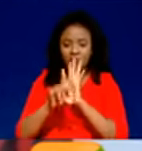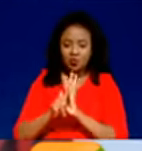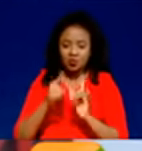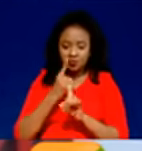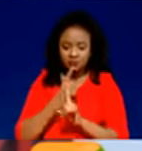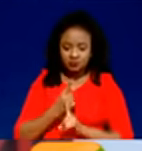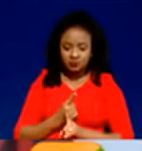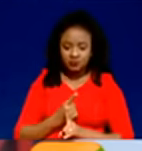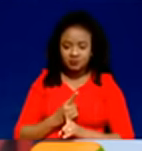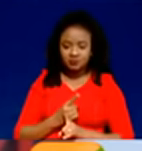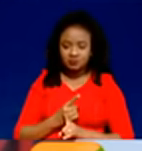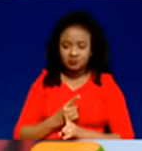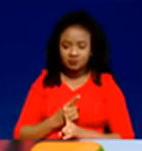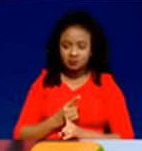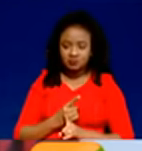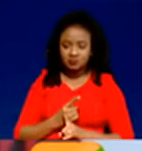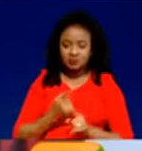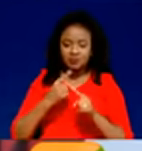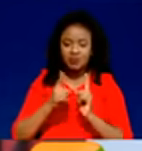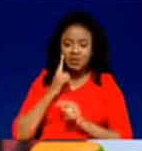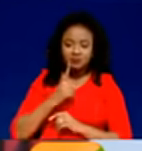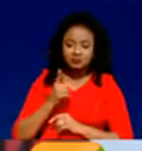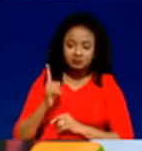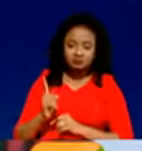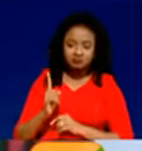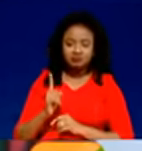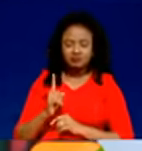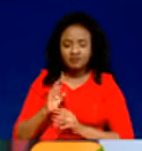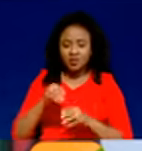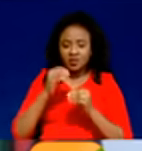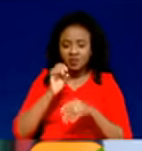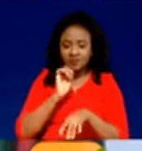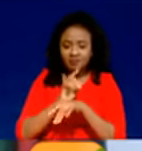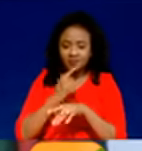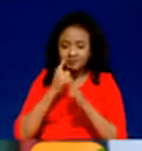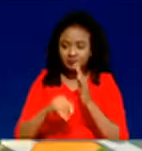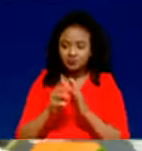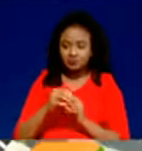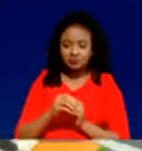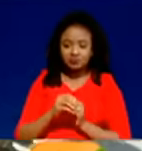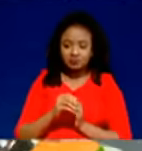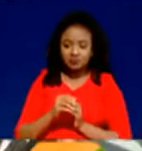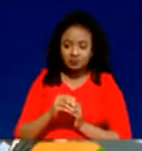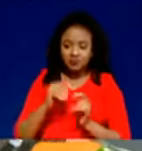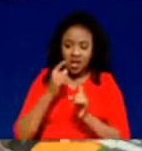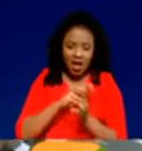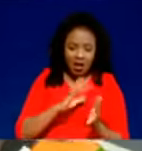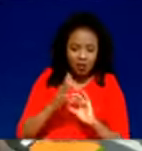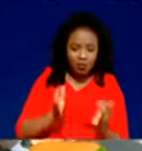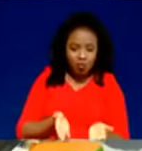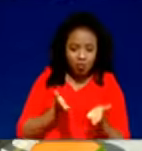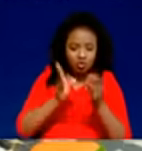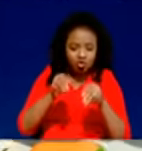kama sheria za Tonje, ambazo zilitoa muongozo kuwa uongozi wa wanajeshi na jinsi ya kuwapandisha